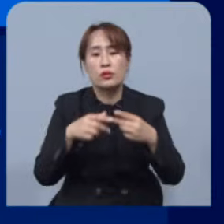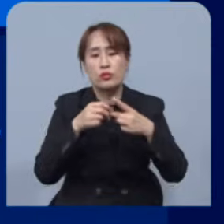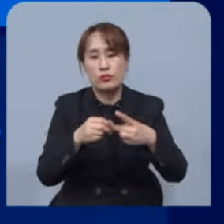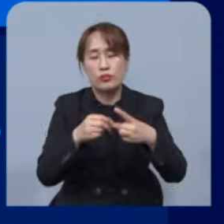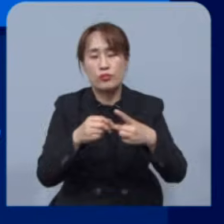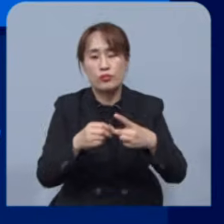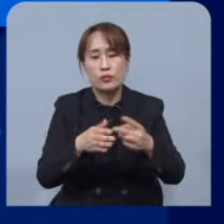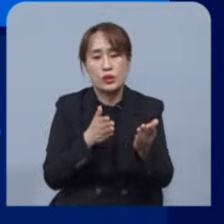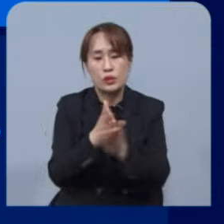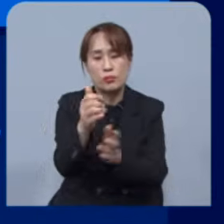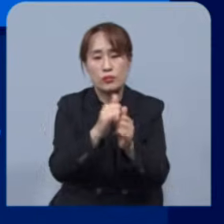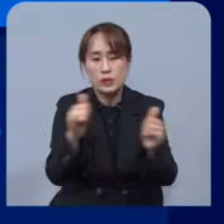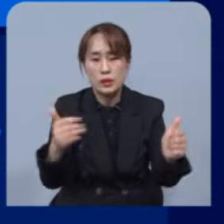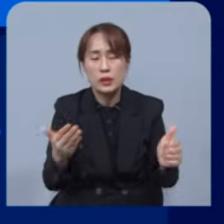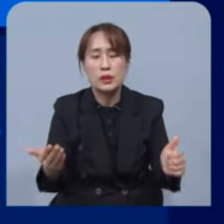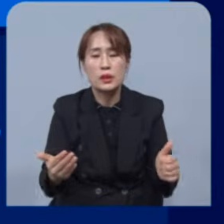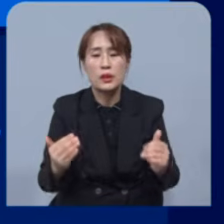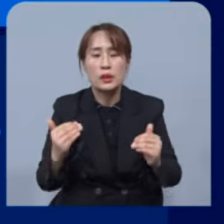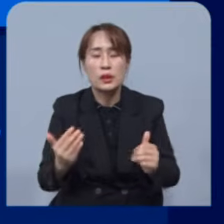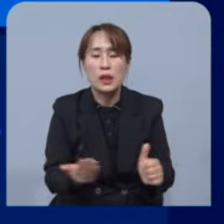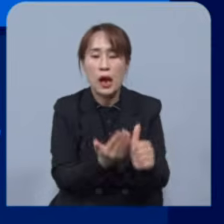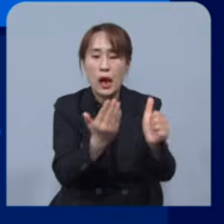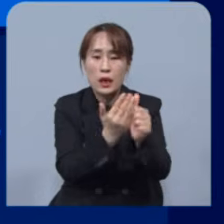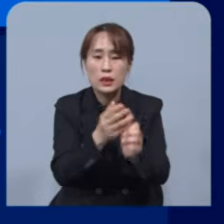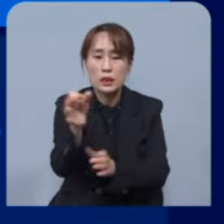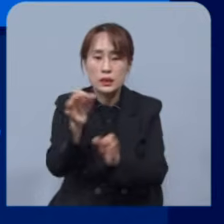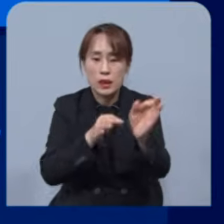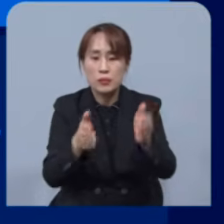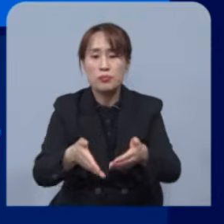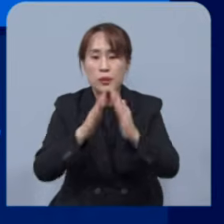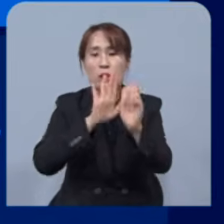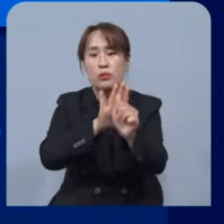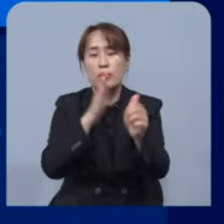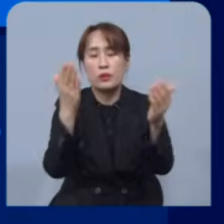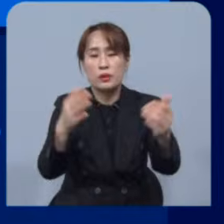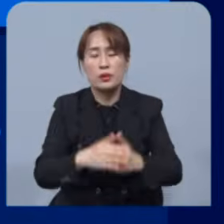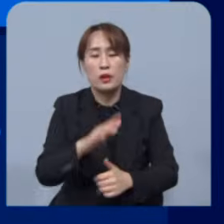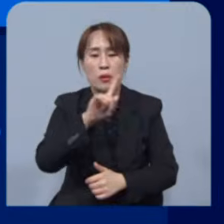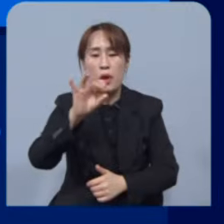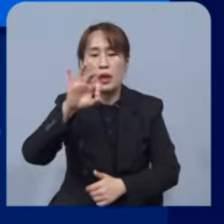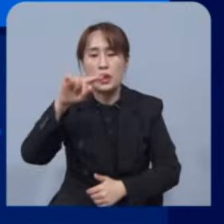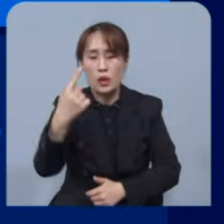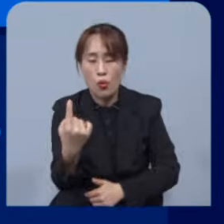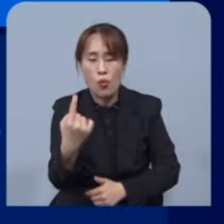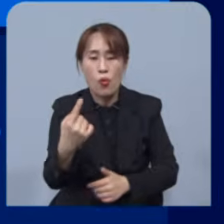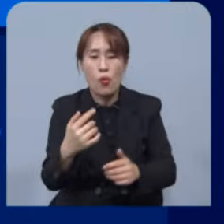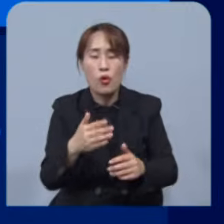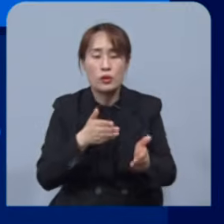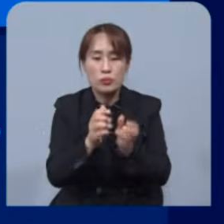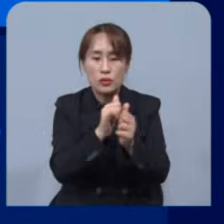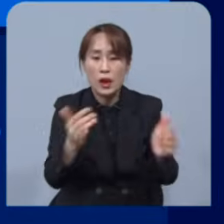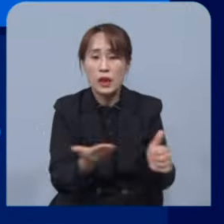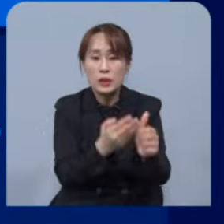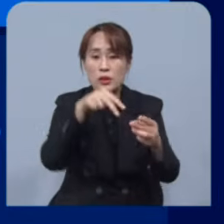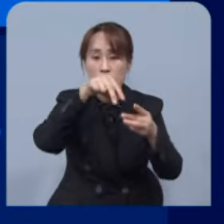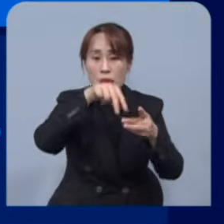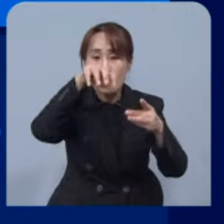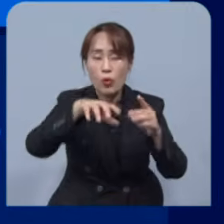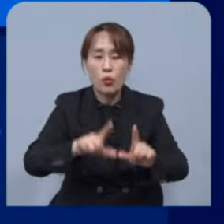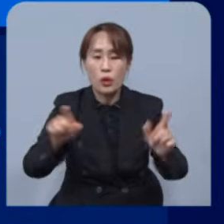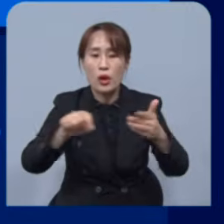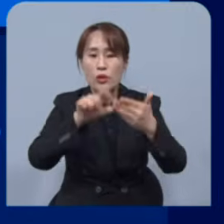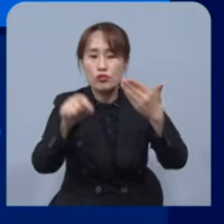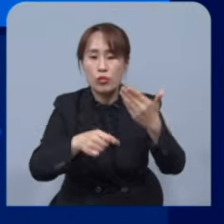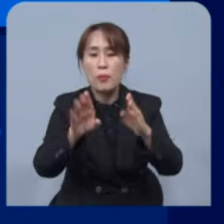둘째, 전문 인력 양성 및 창업 활성화입니다. 바이오헬스 인력 양성 센터는 올해